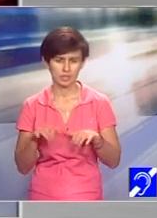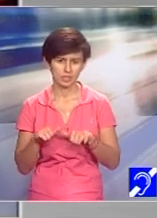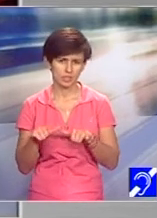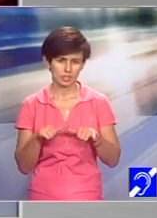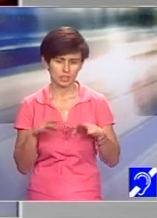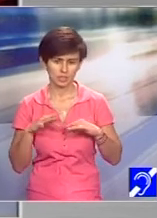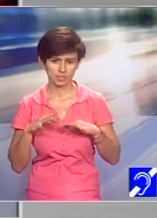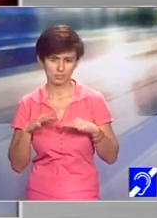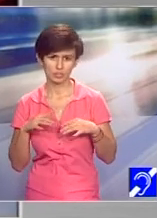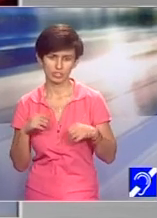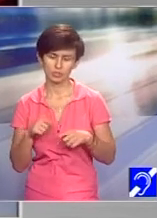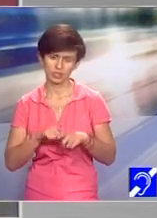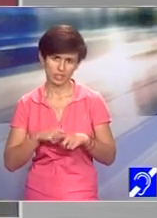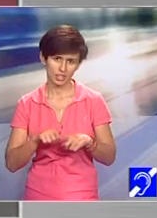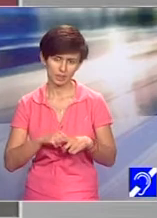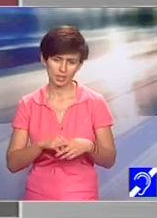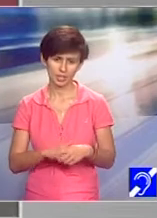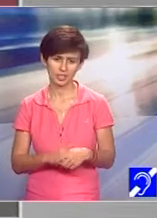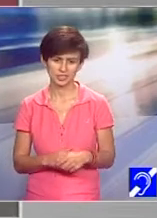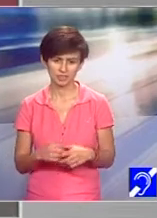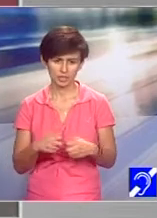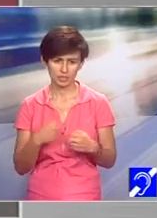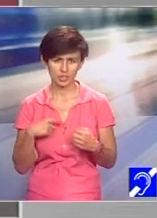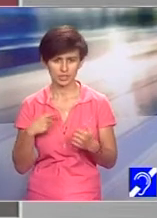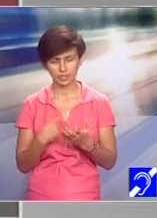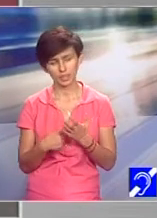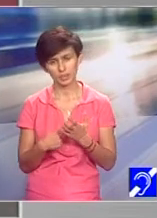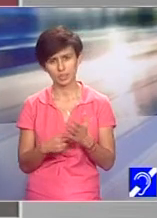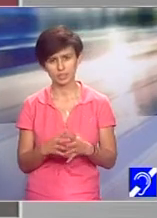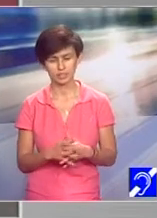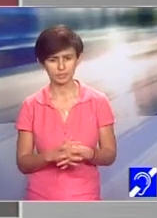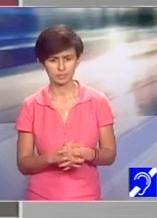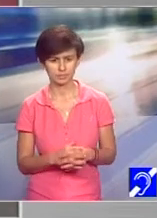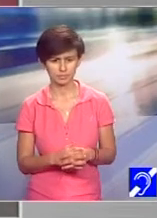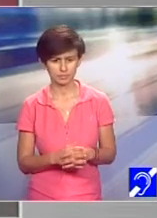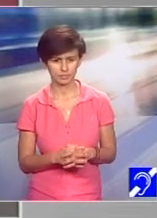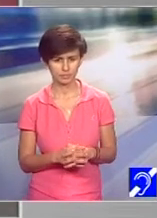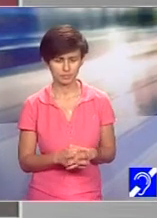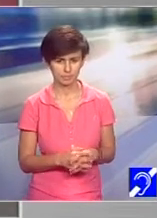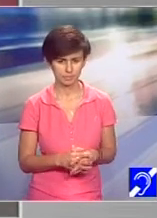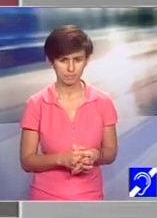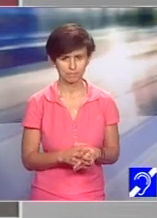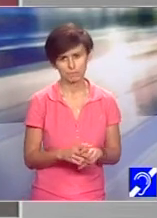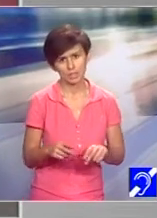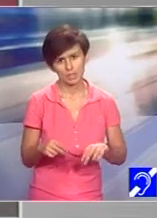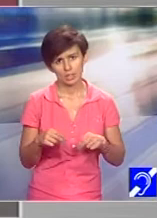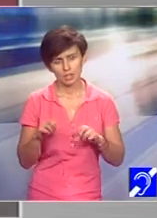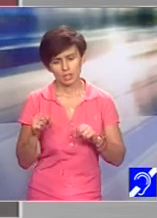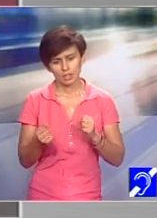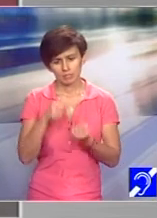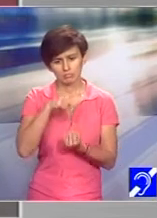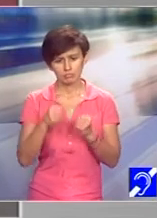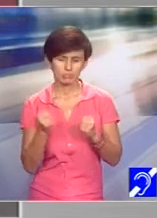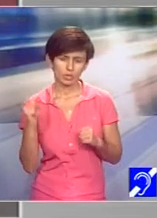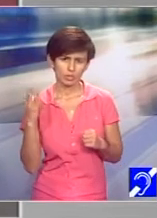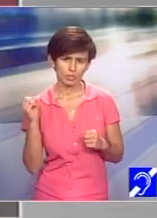cazuri se pierd în momentul în care, cred că mi-a spus, dar să le mai amintim. Să nu le în momentul pierde, în care, ambulanța să spunem, tot ajunge la pacient. O ambulanță are o